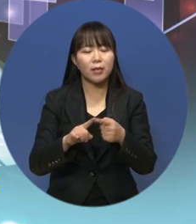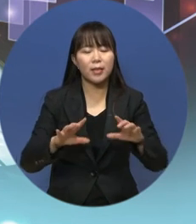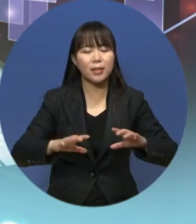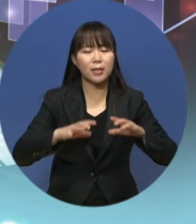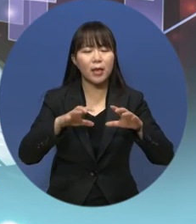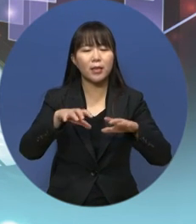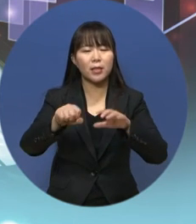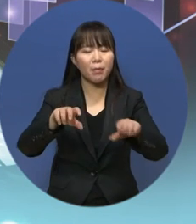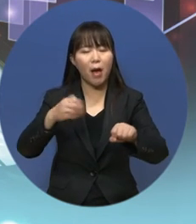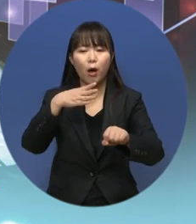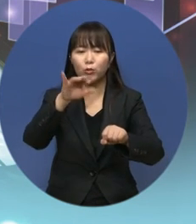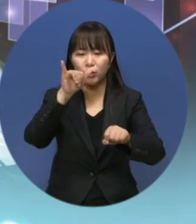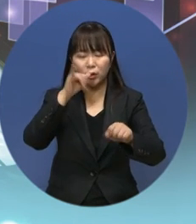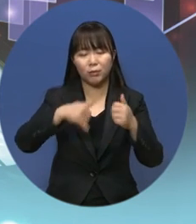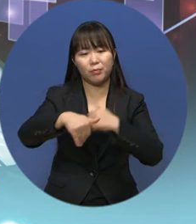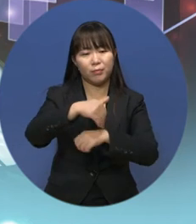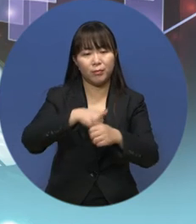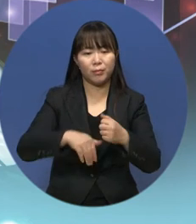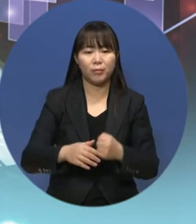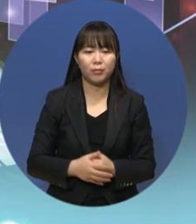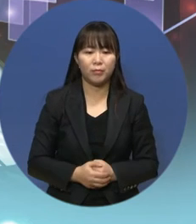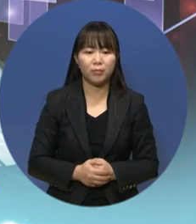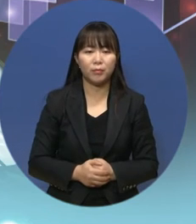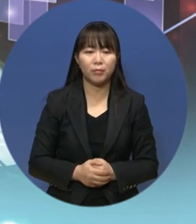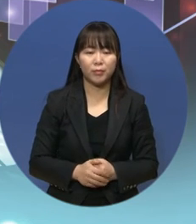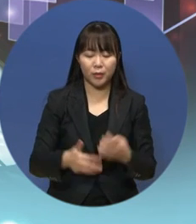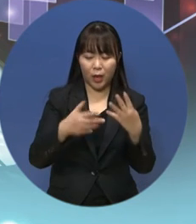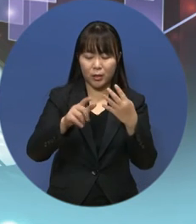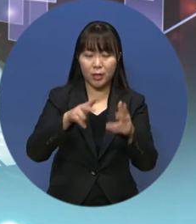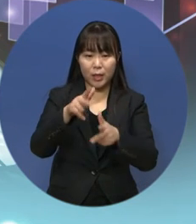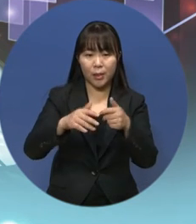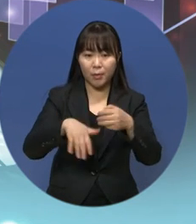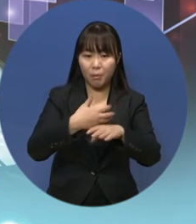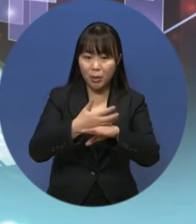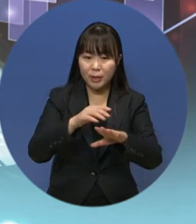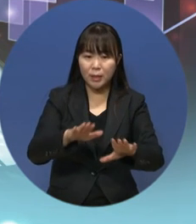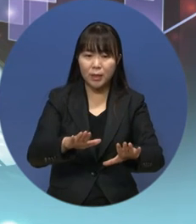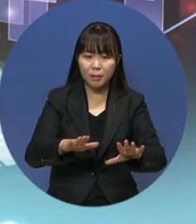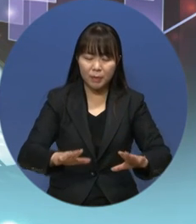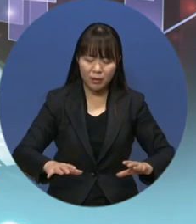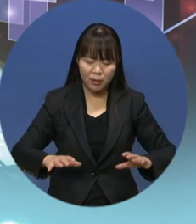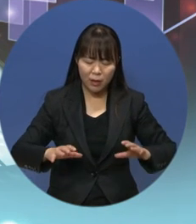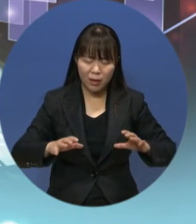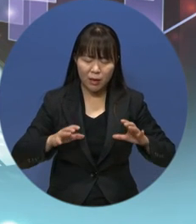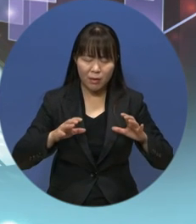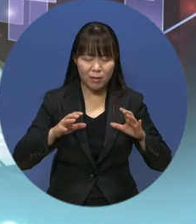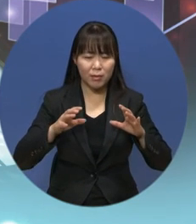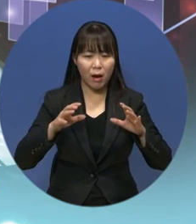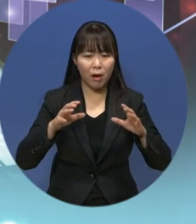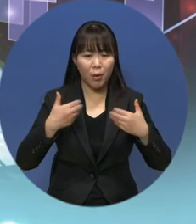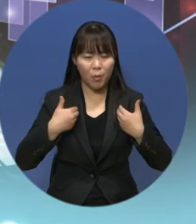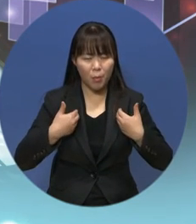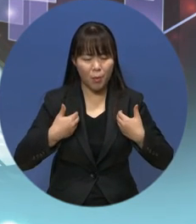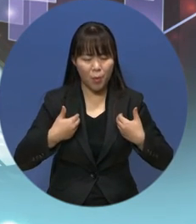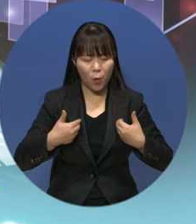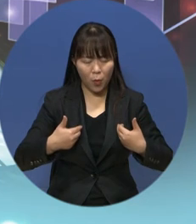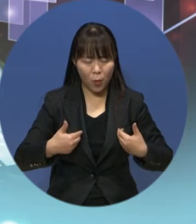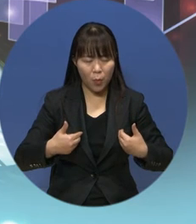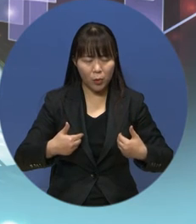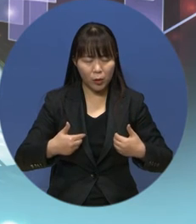있는 현상이 됐습니다 4차 산업혁명은 지금 세상에서 소리 없이